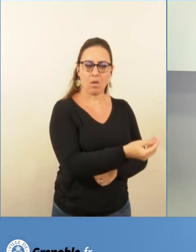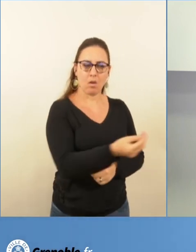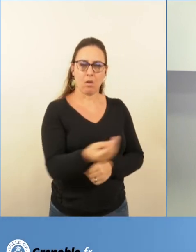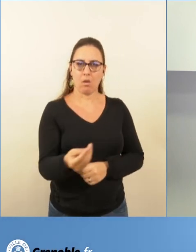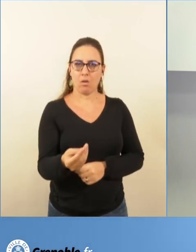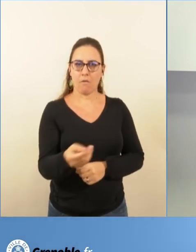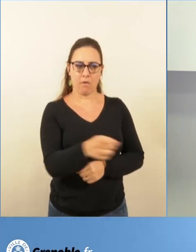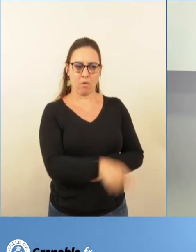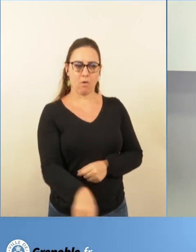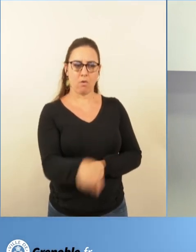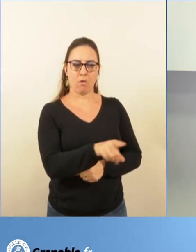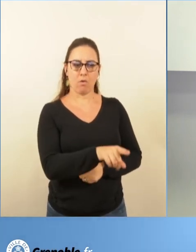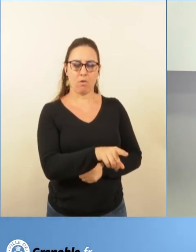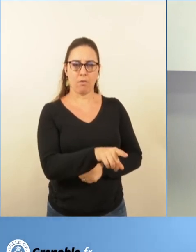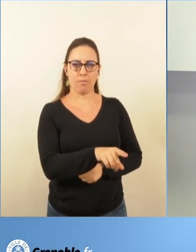sont